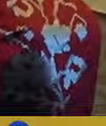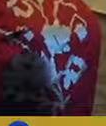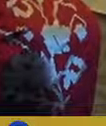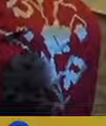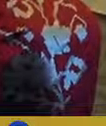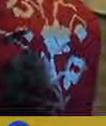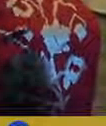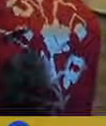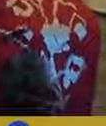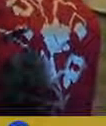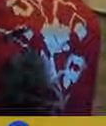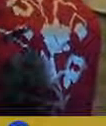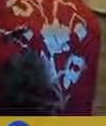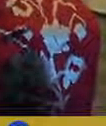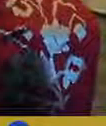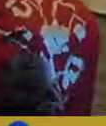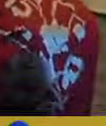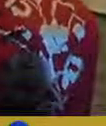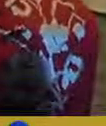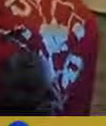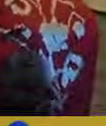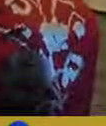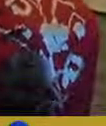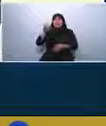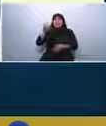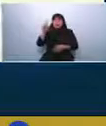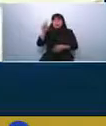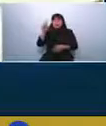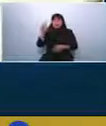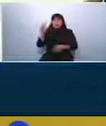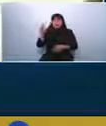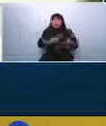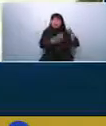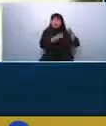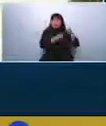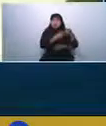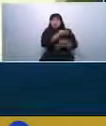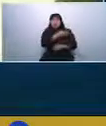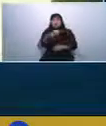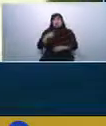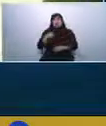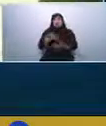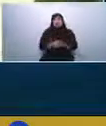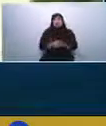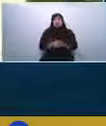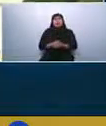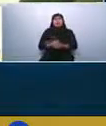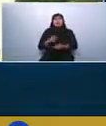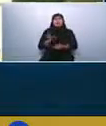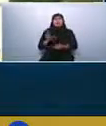pidana, pidana militer, dan jinayat. Dan